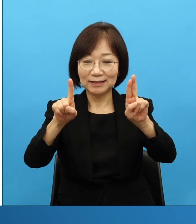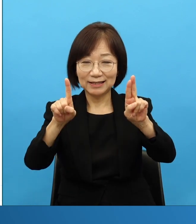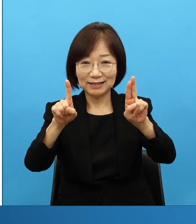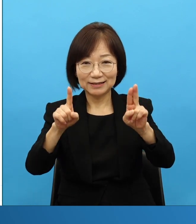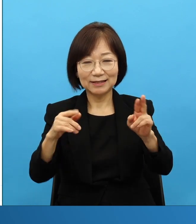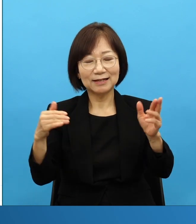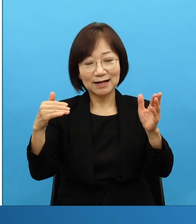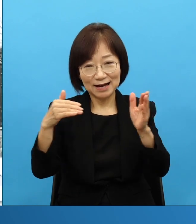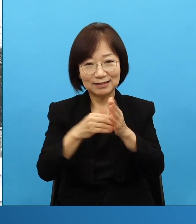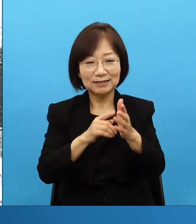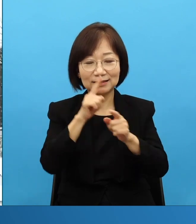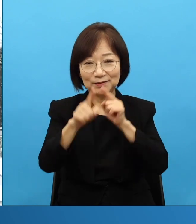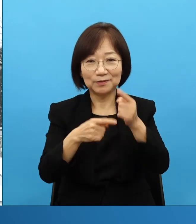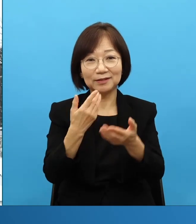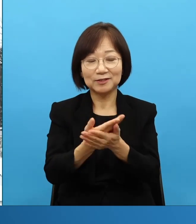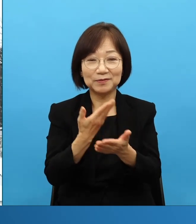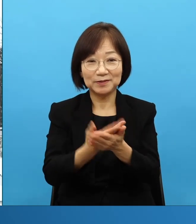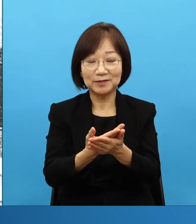등록받습니다.